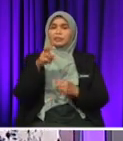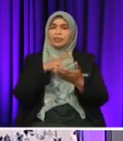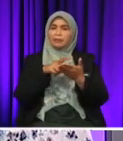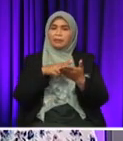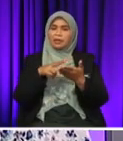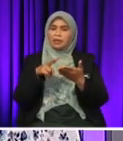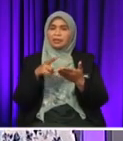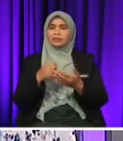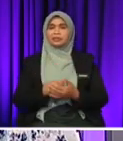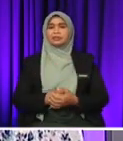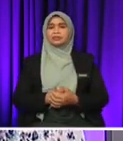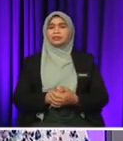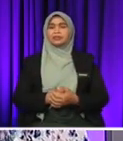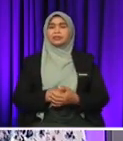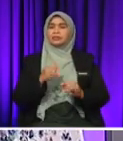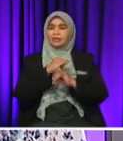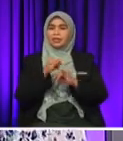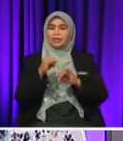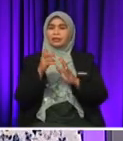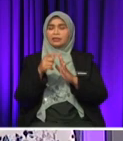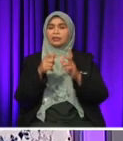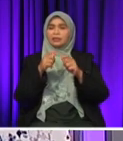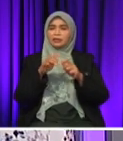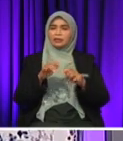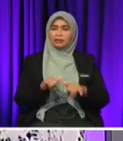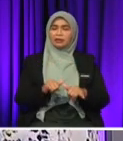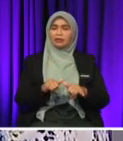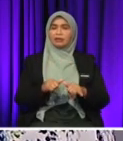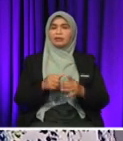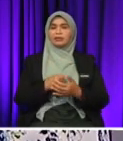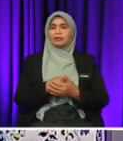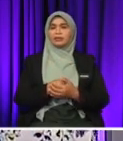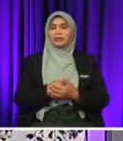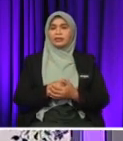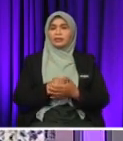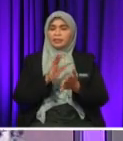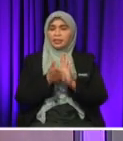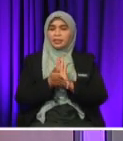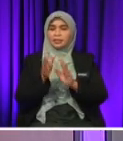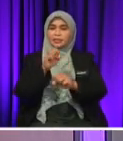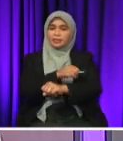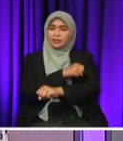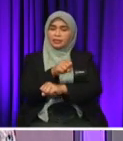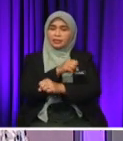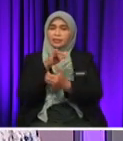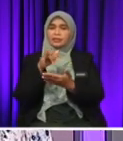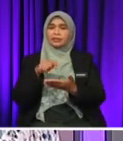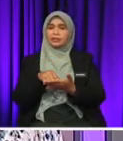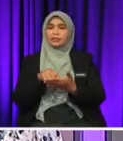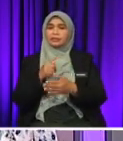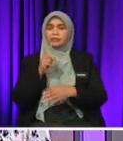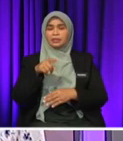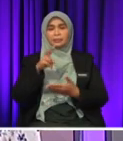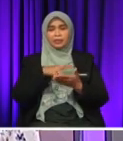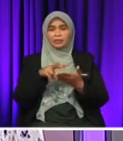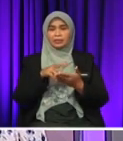sampai bawah Jangan Tertinggal sesuatupun info daripada di situ jadi saja ini kita kena baca kalau kita tak baca